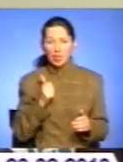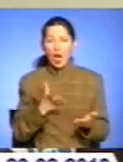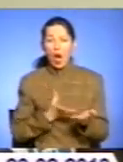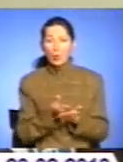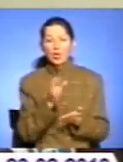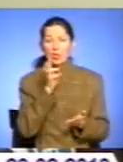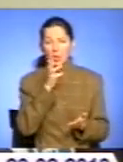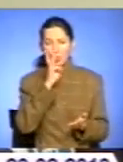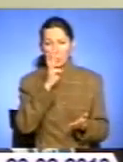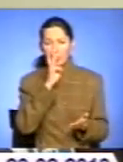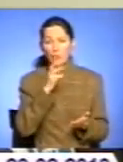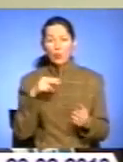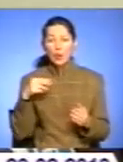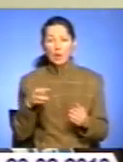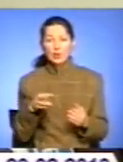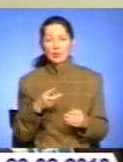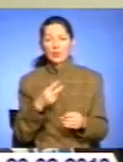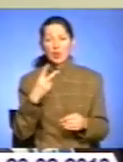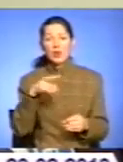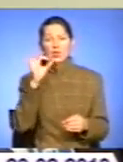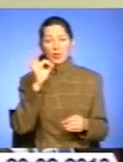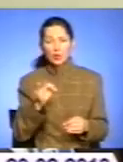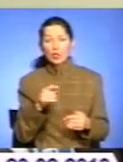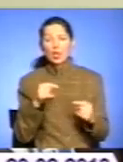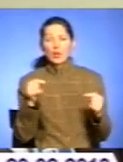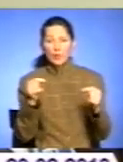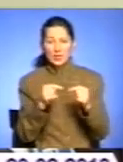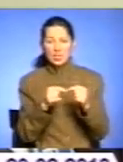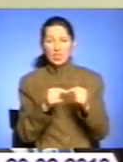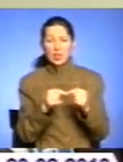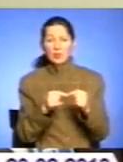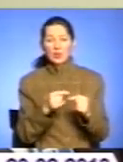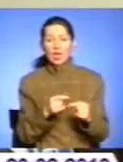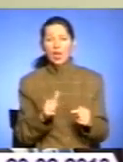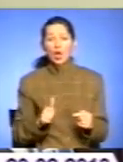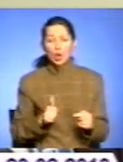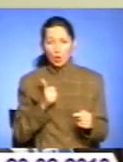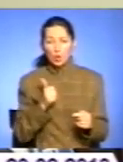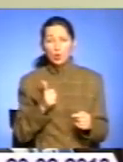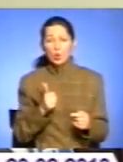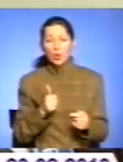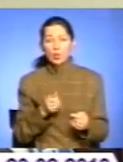соціальна справедливість. 20% визначили критерієм достойну пенсію,